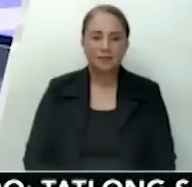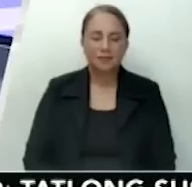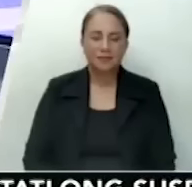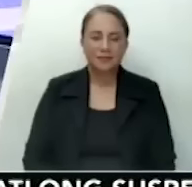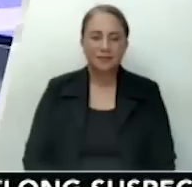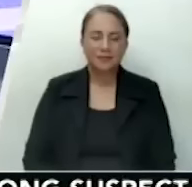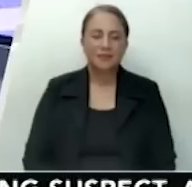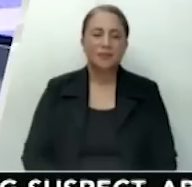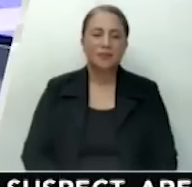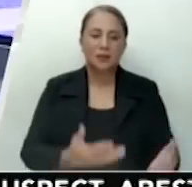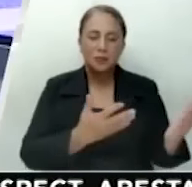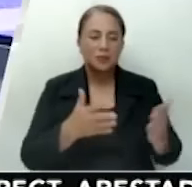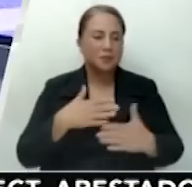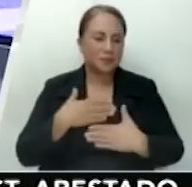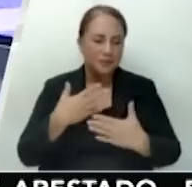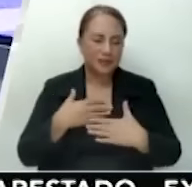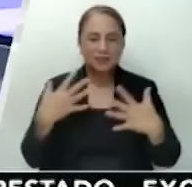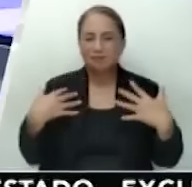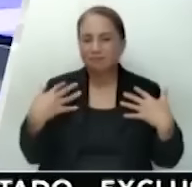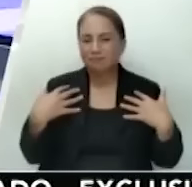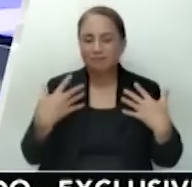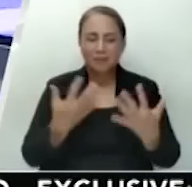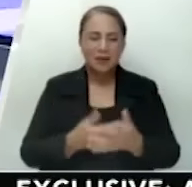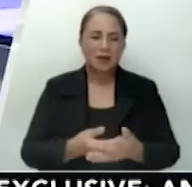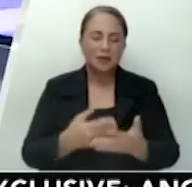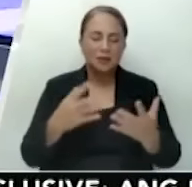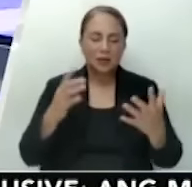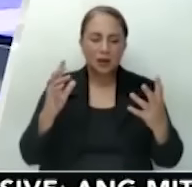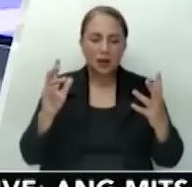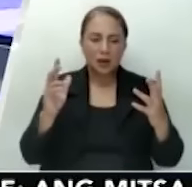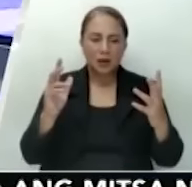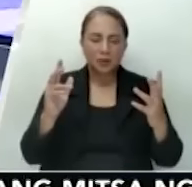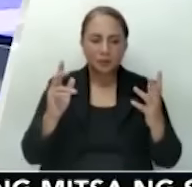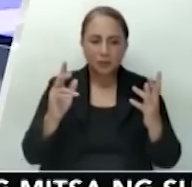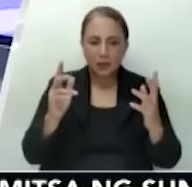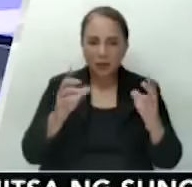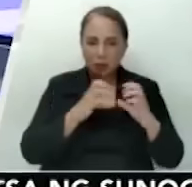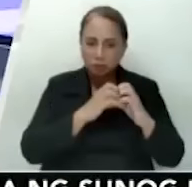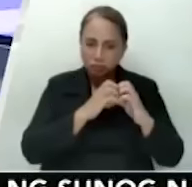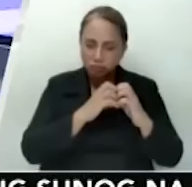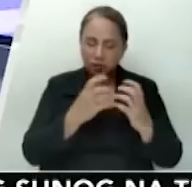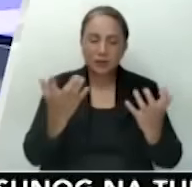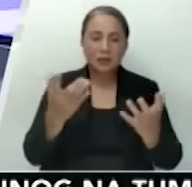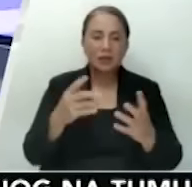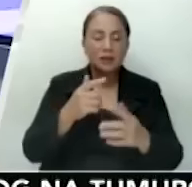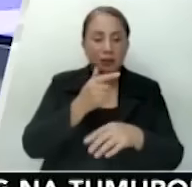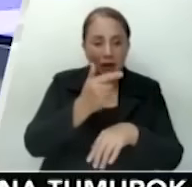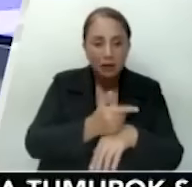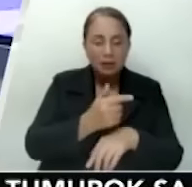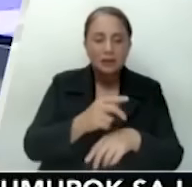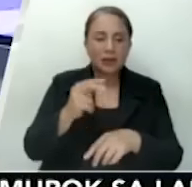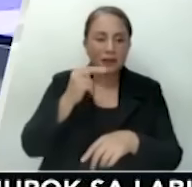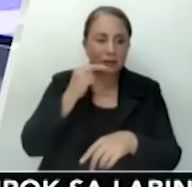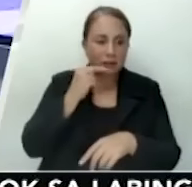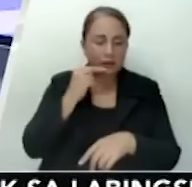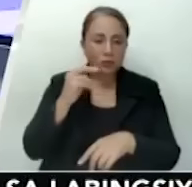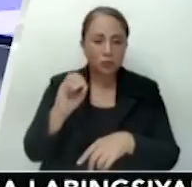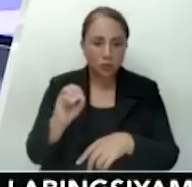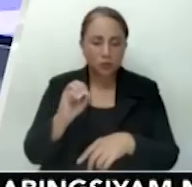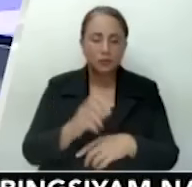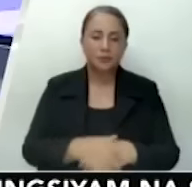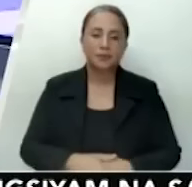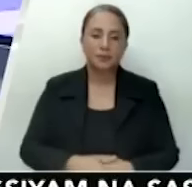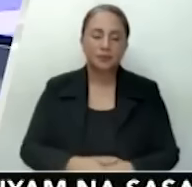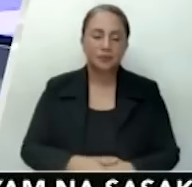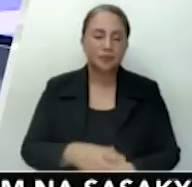Naghatid ng saya at kilig ang mga kapuso star na dumayo sa Guimaras at Negros Occidental. Silipin natin yan sa report ni Kim Salinas